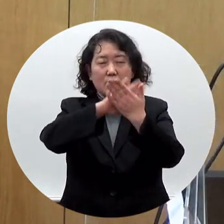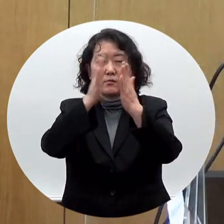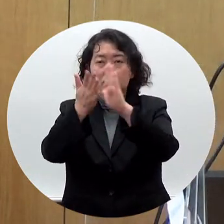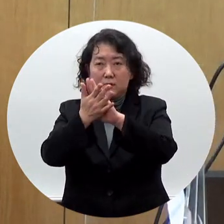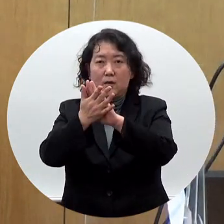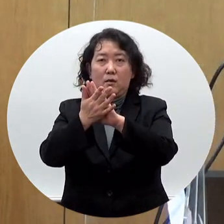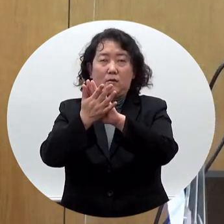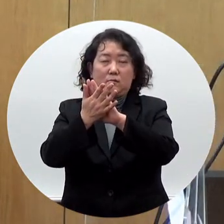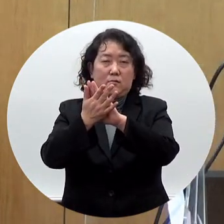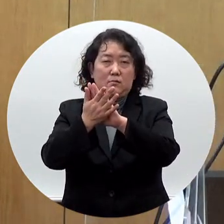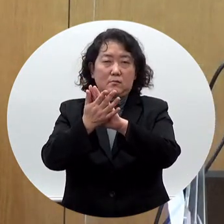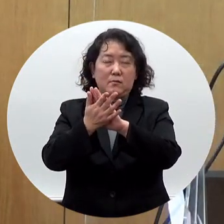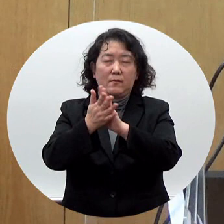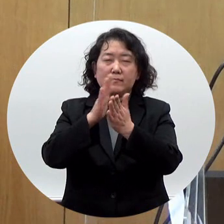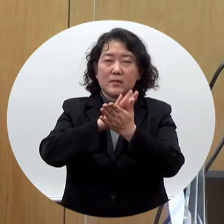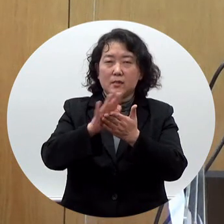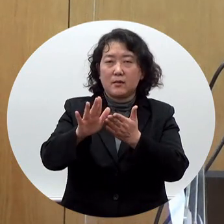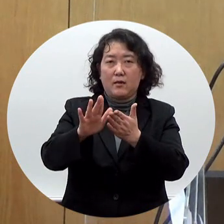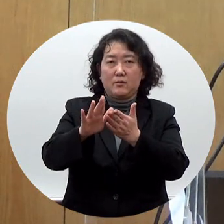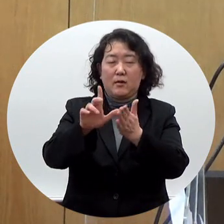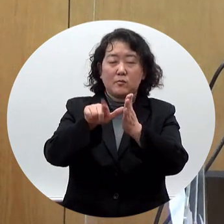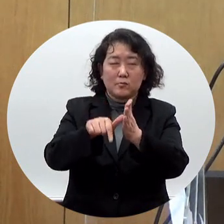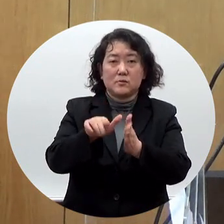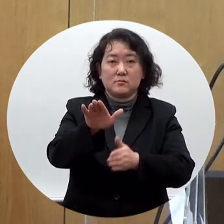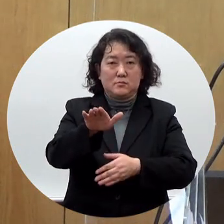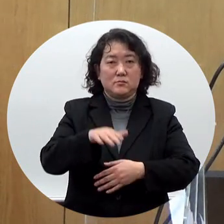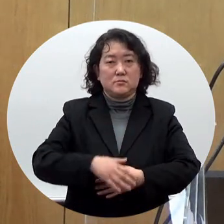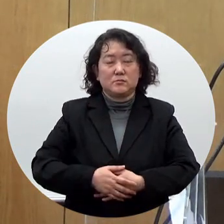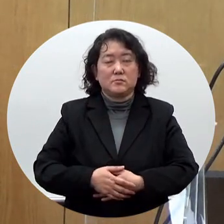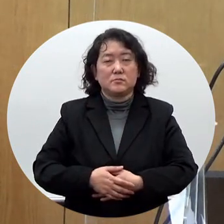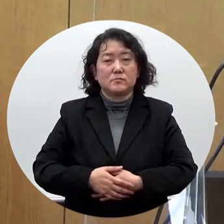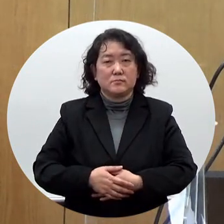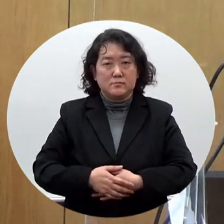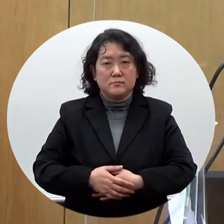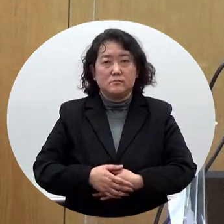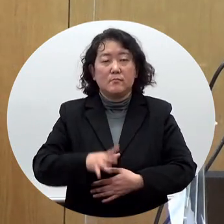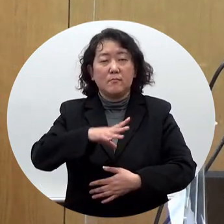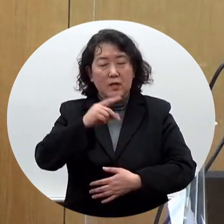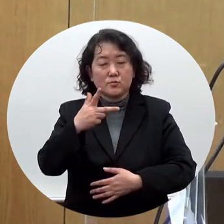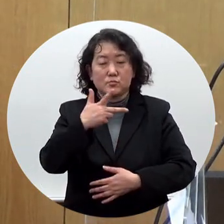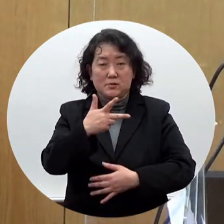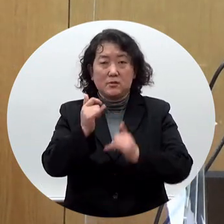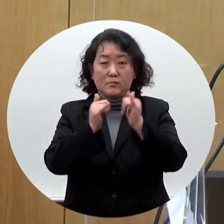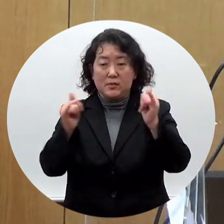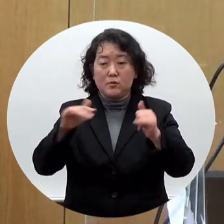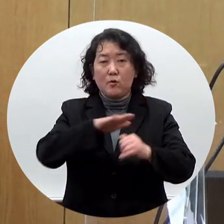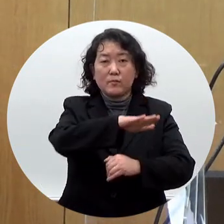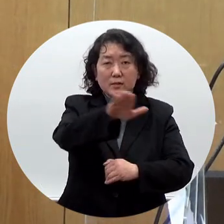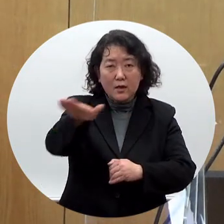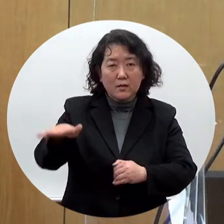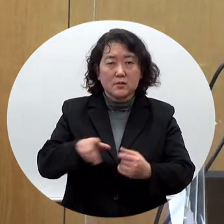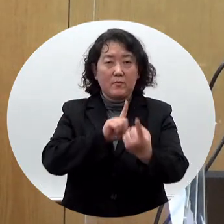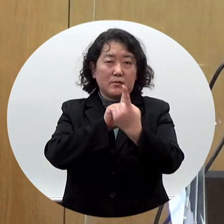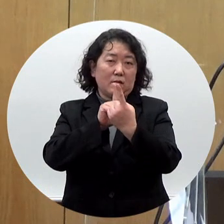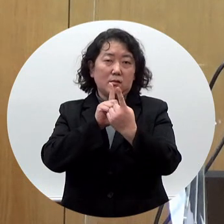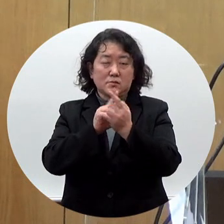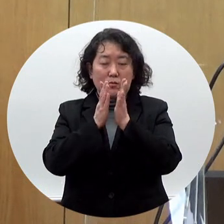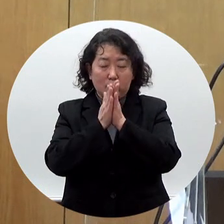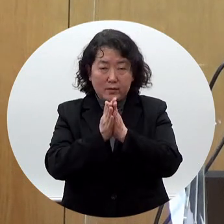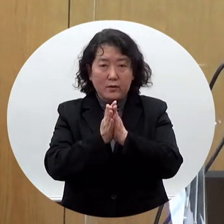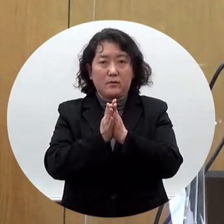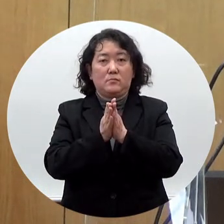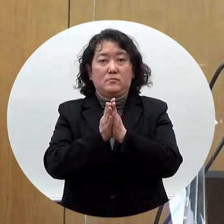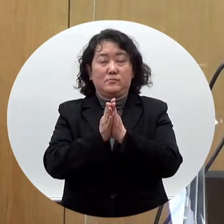桜が見頃を迎えています。そこでまずは市民の皆様に対するお願いでございます